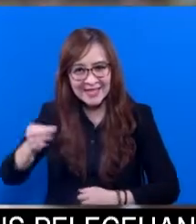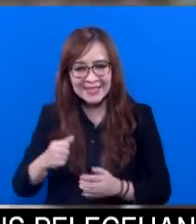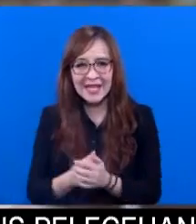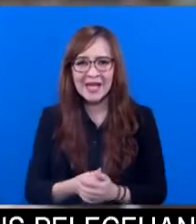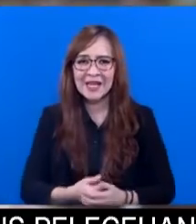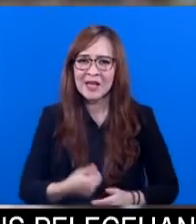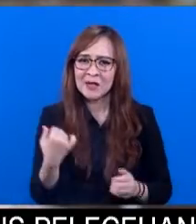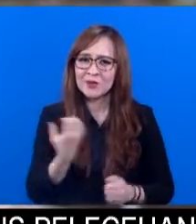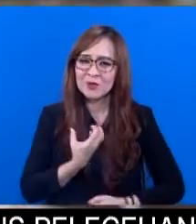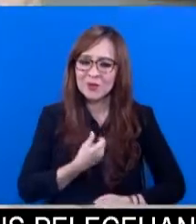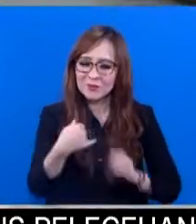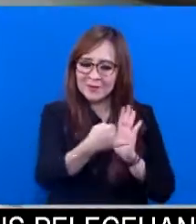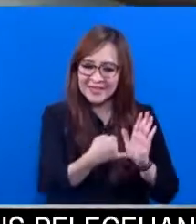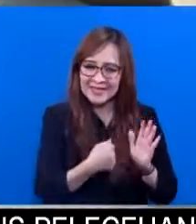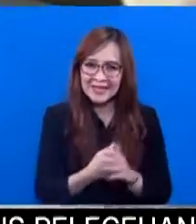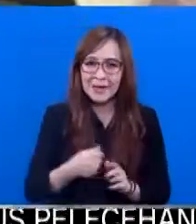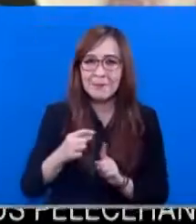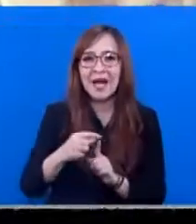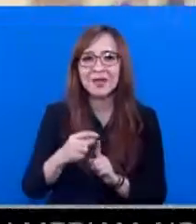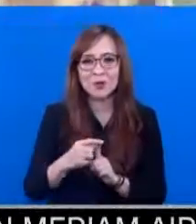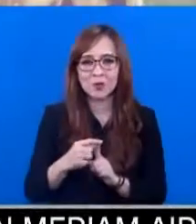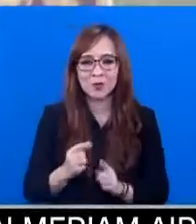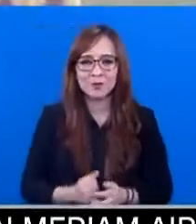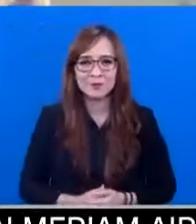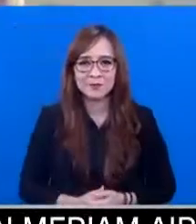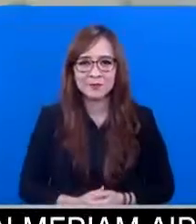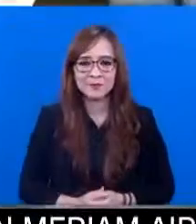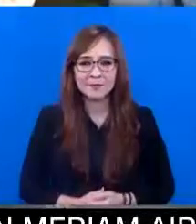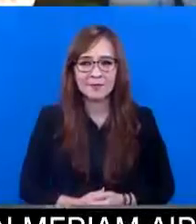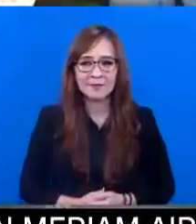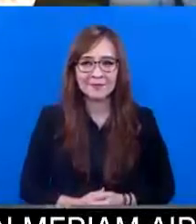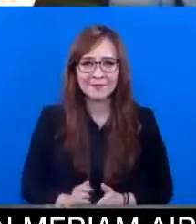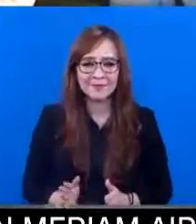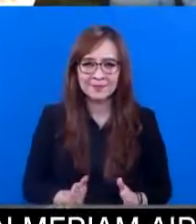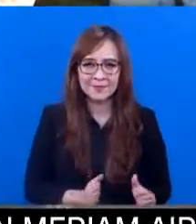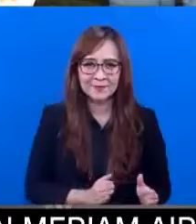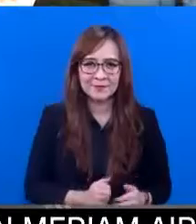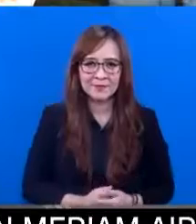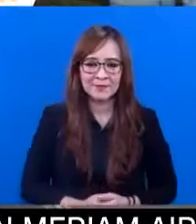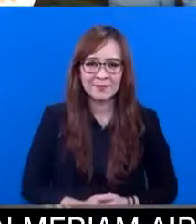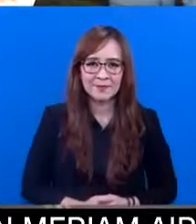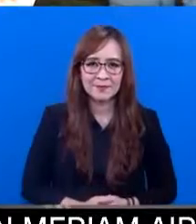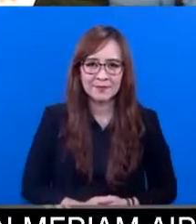kreator payung untuk terus meningkatkan kualitasnya. Ketika Bagus, Solo, Jawa Tengah.